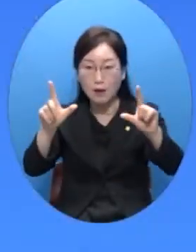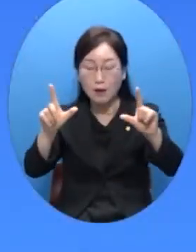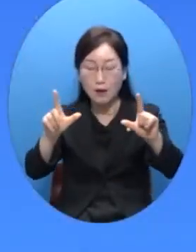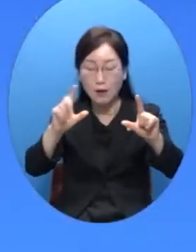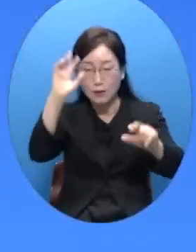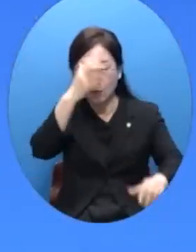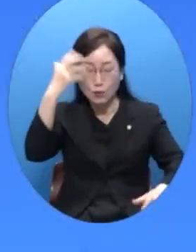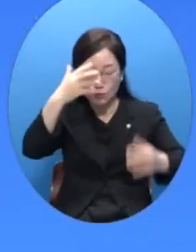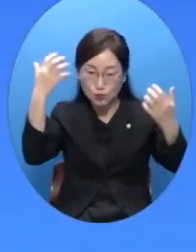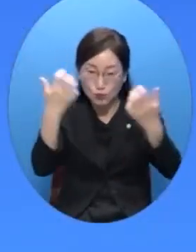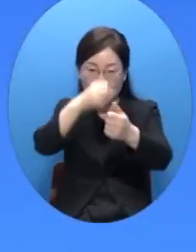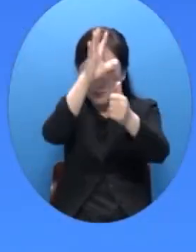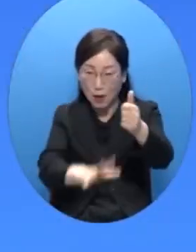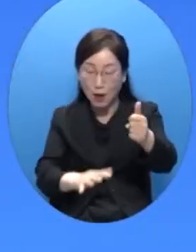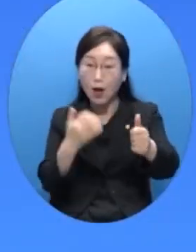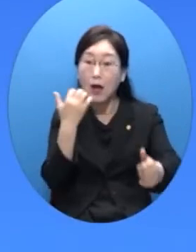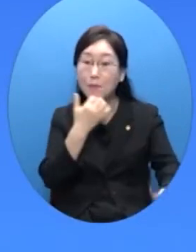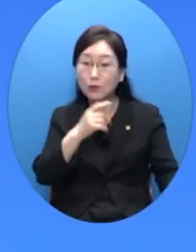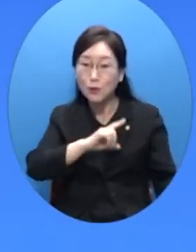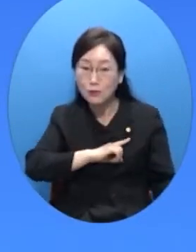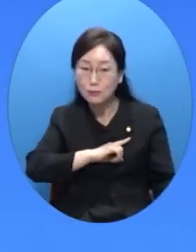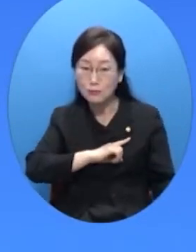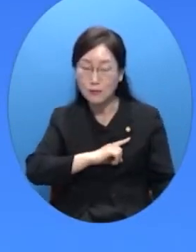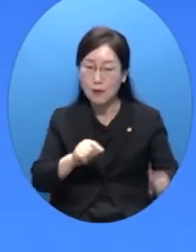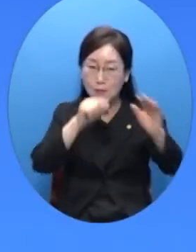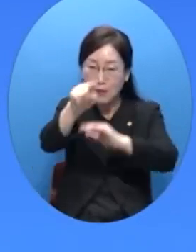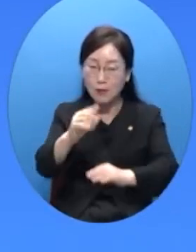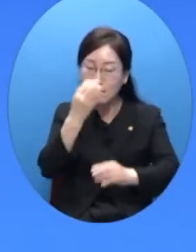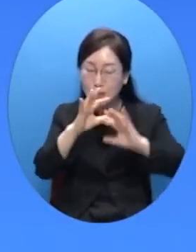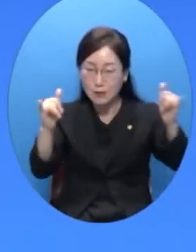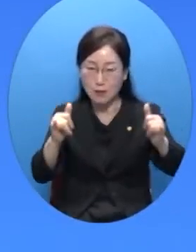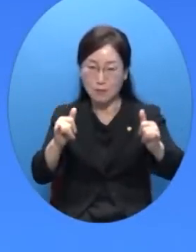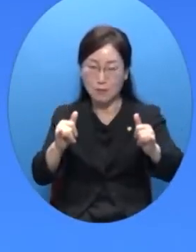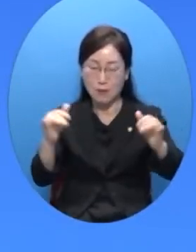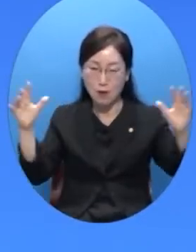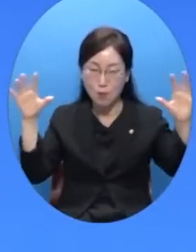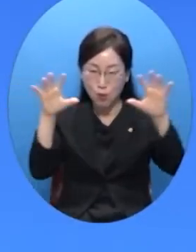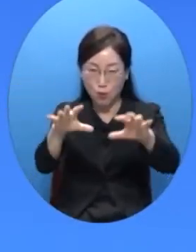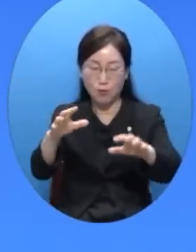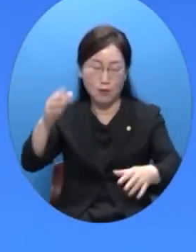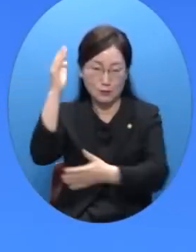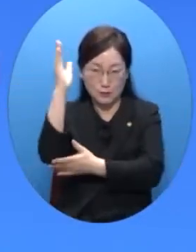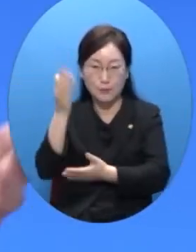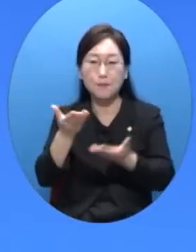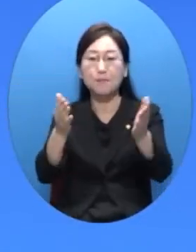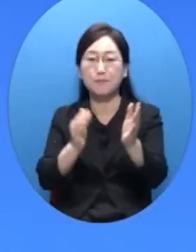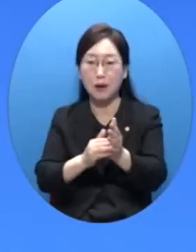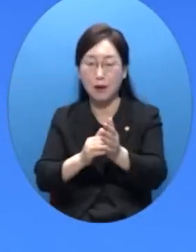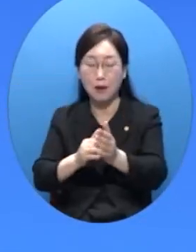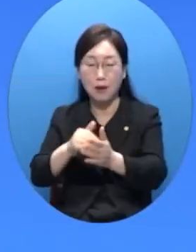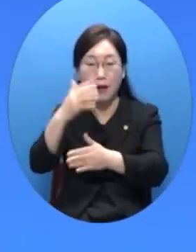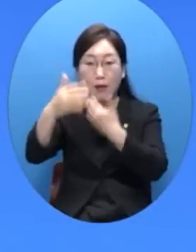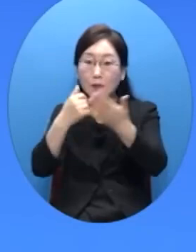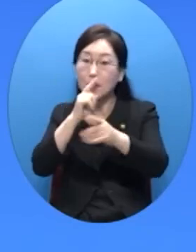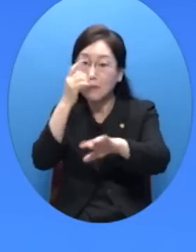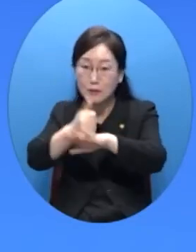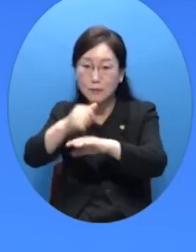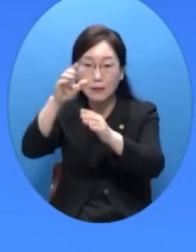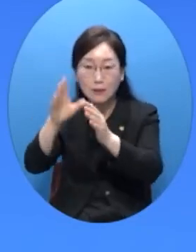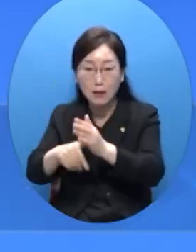베드로가 이스라엘 백성 앞에 선포했던 것입니다. 하나님께서 마지막 때 예언한 그대로 예수를 믿는 모든